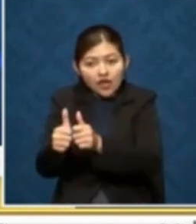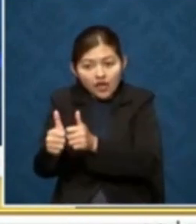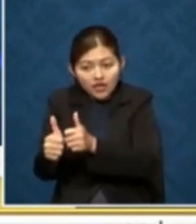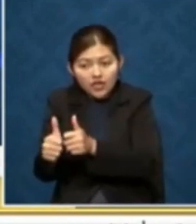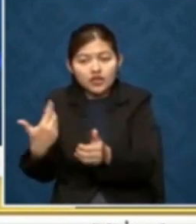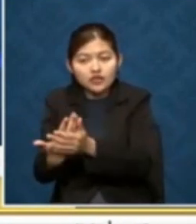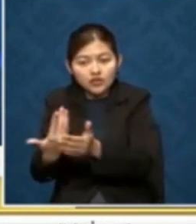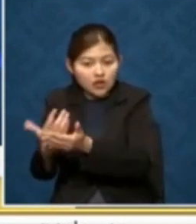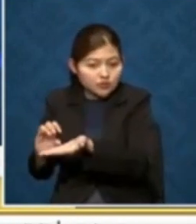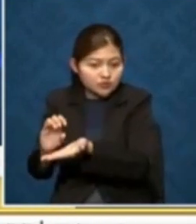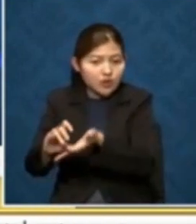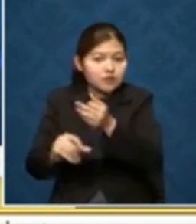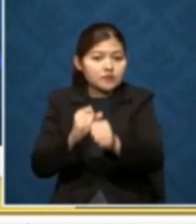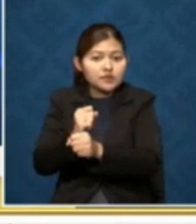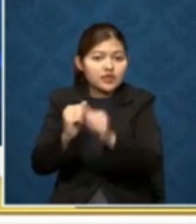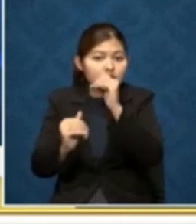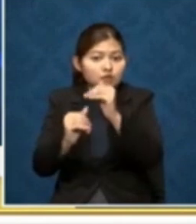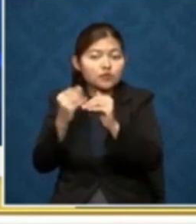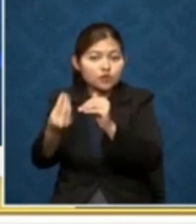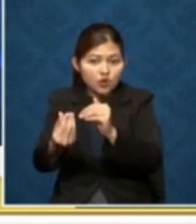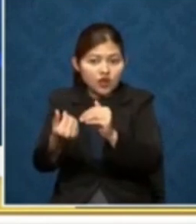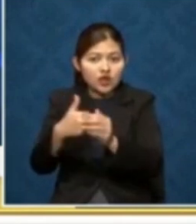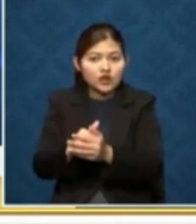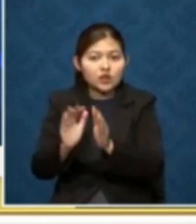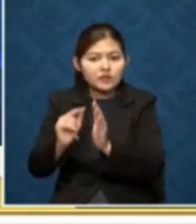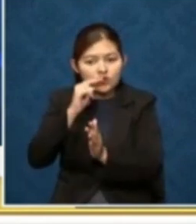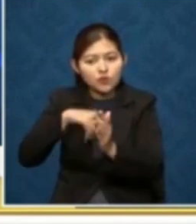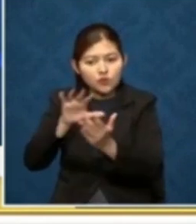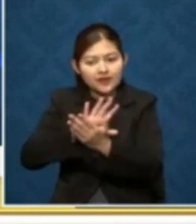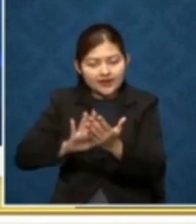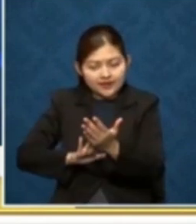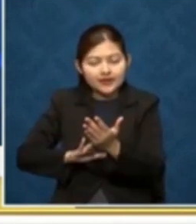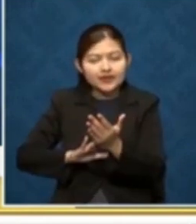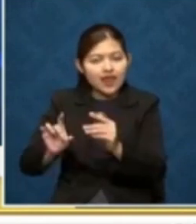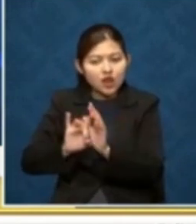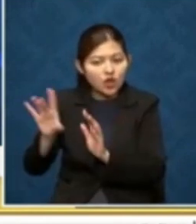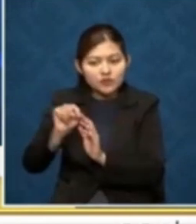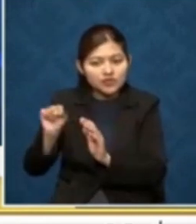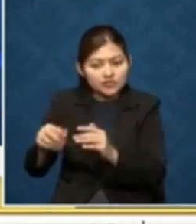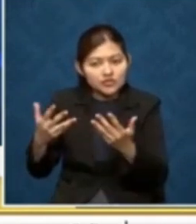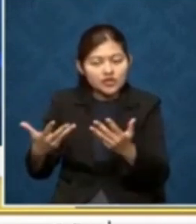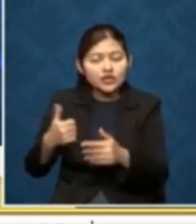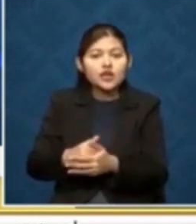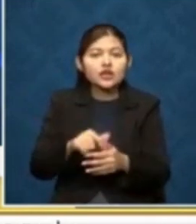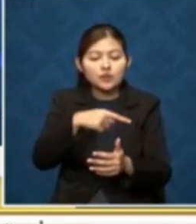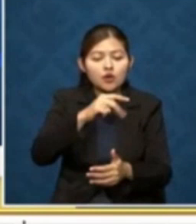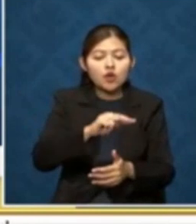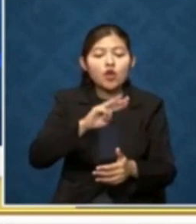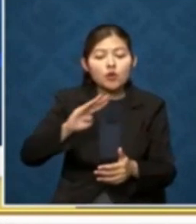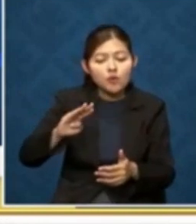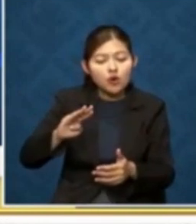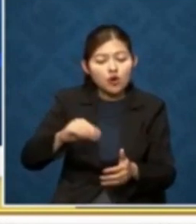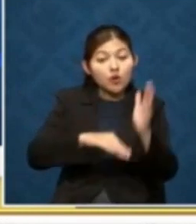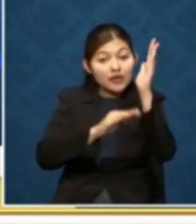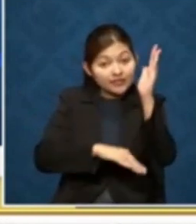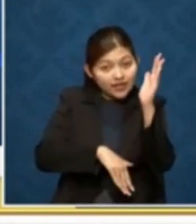ากี่ปีและเมื่อไหร่ถึงจะกลับมาเป็นของไทย 100% นะคะแล้วในเรื่องของการตั้งพรบ.เขตพัฒนาเศรษฐกิจพิเศษภาคใ